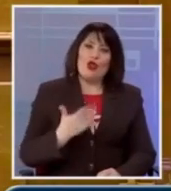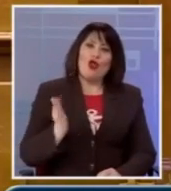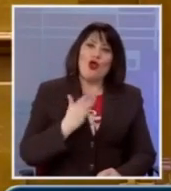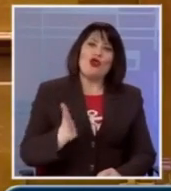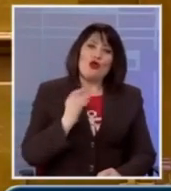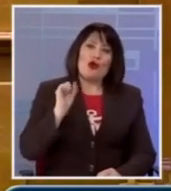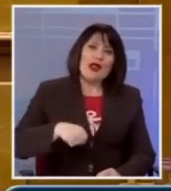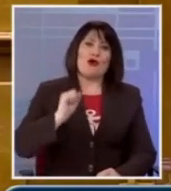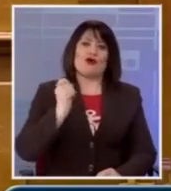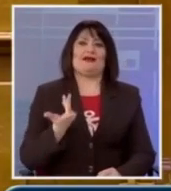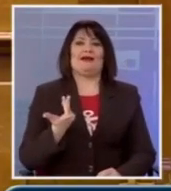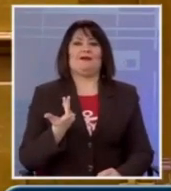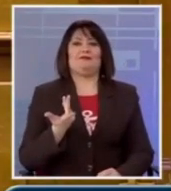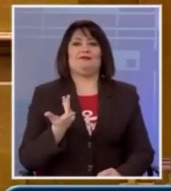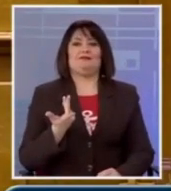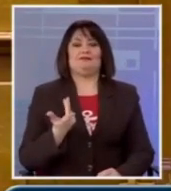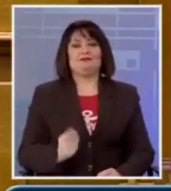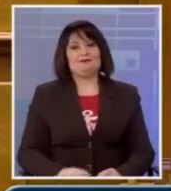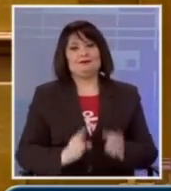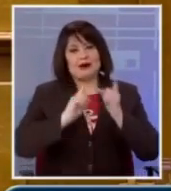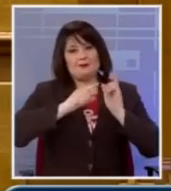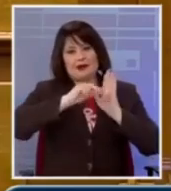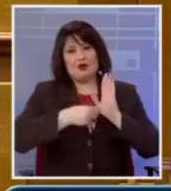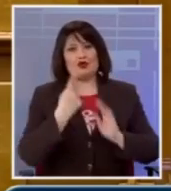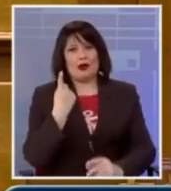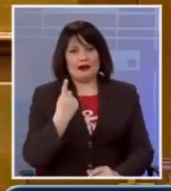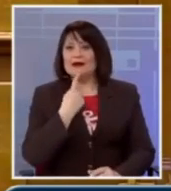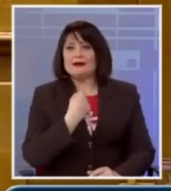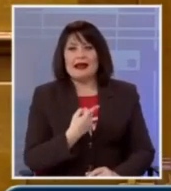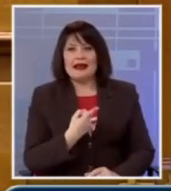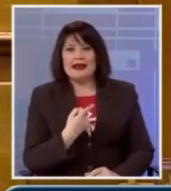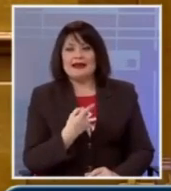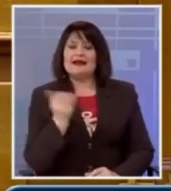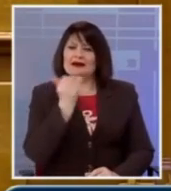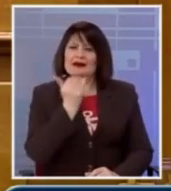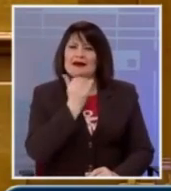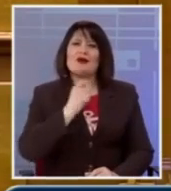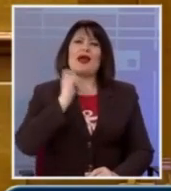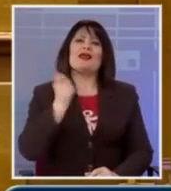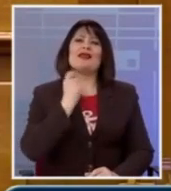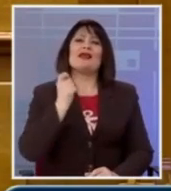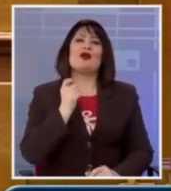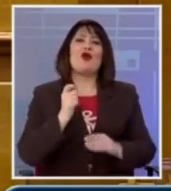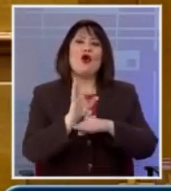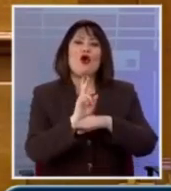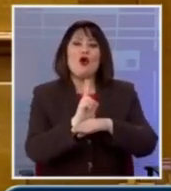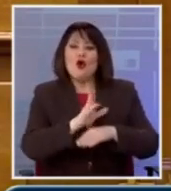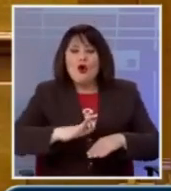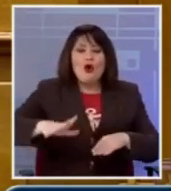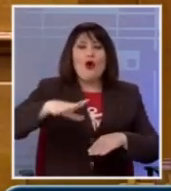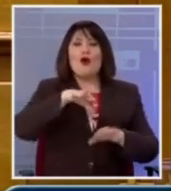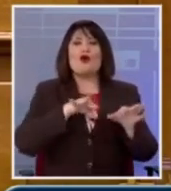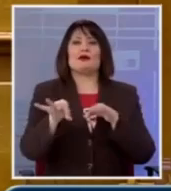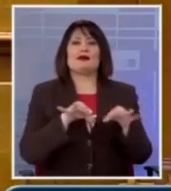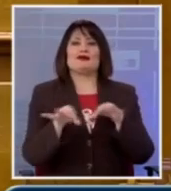όχι. Το Μνημόνιο 1 μίλαγε για επιτάχυση του εθνικού χωροταξικού